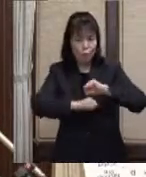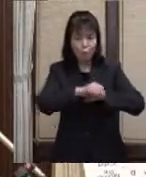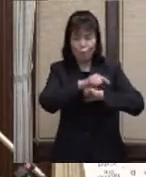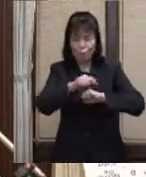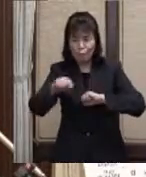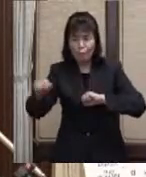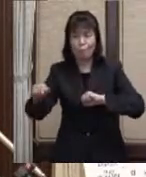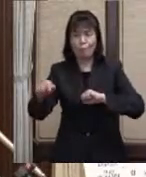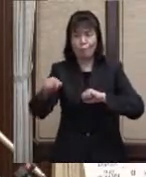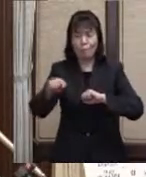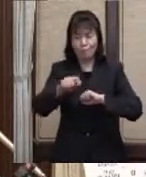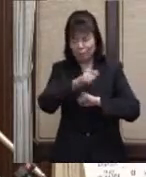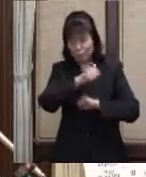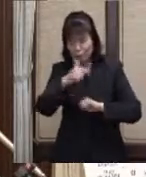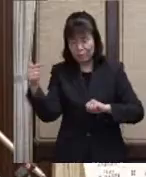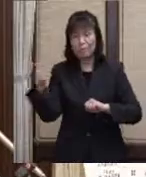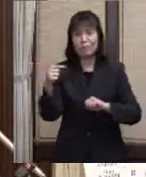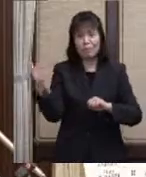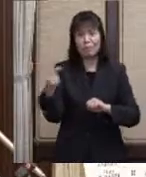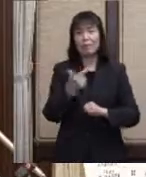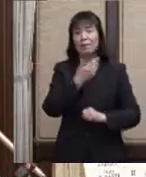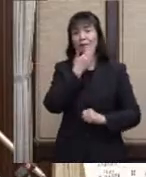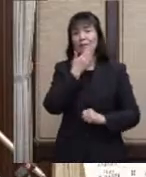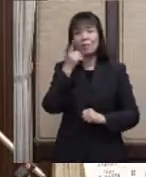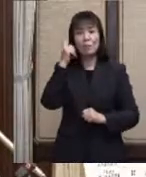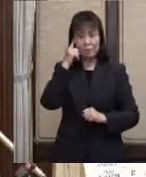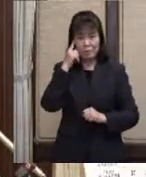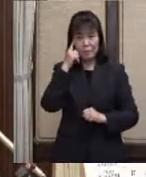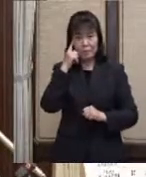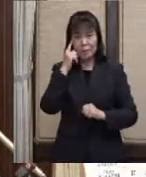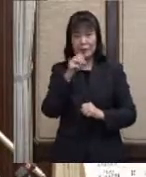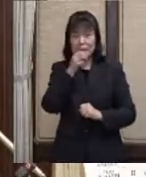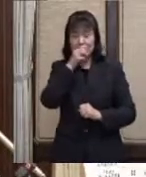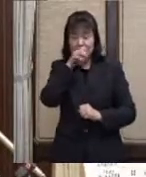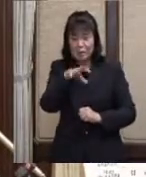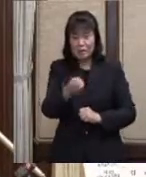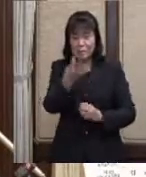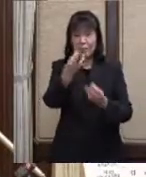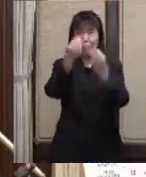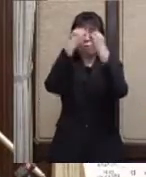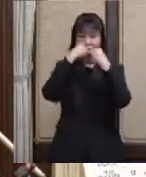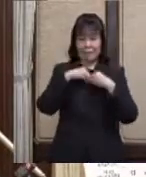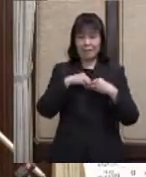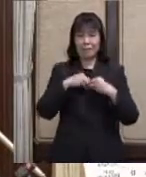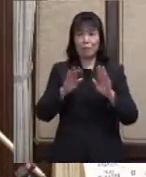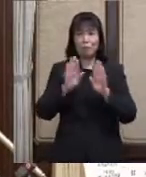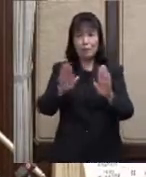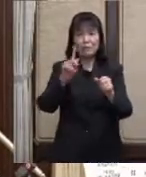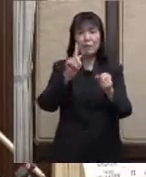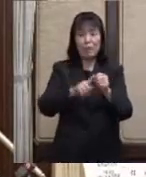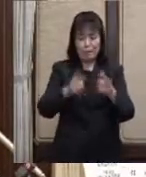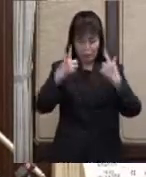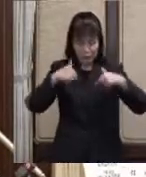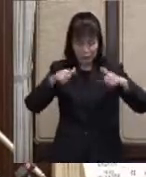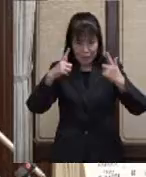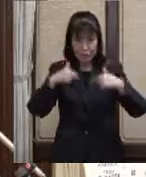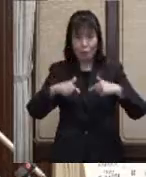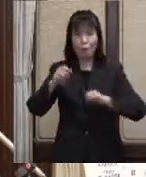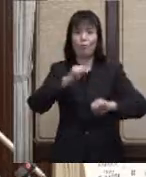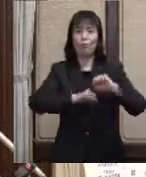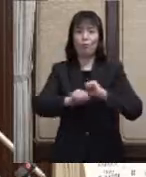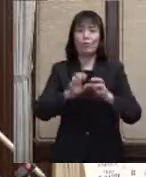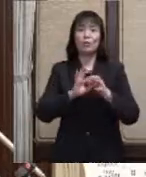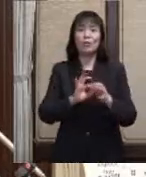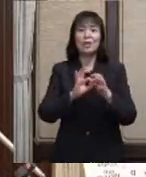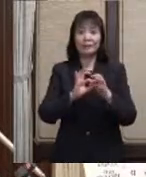かっているというふうに思います。飛沫感染、接触感染を防ぐための日々の行動